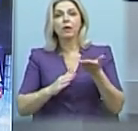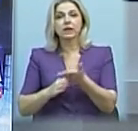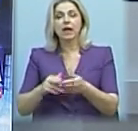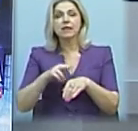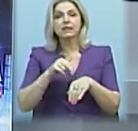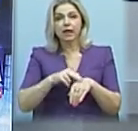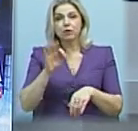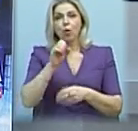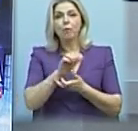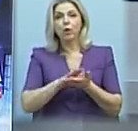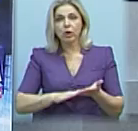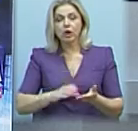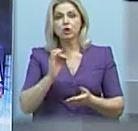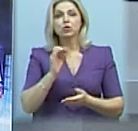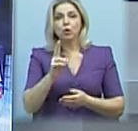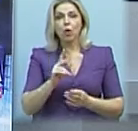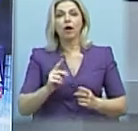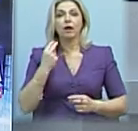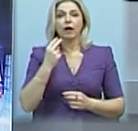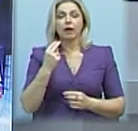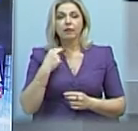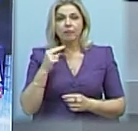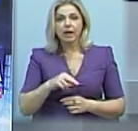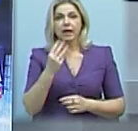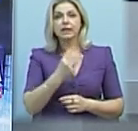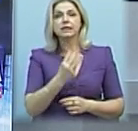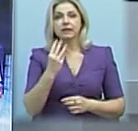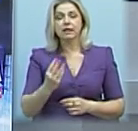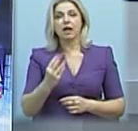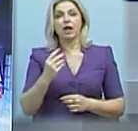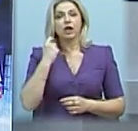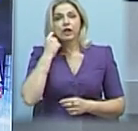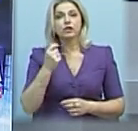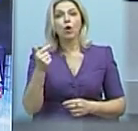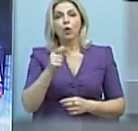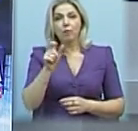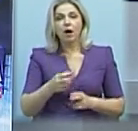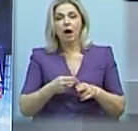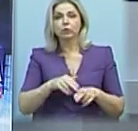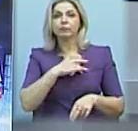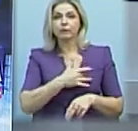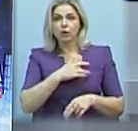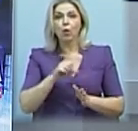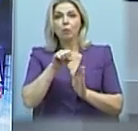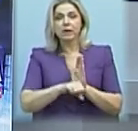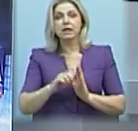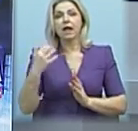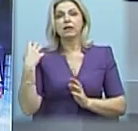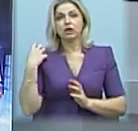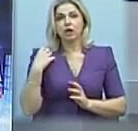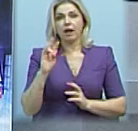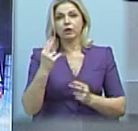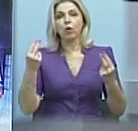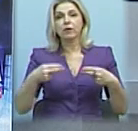про продовження строків тримання під вартою 33-річного громадянина, який підозрюється у вбивстві начальника Миколаївської митниці